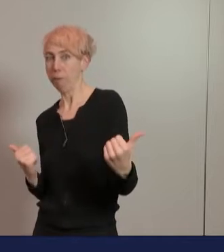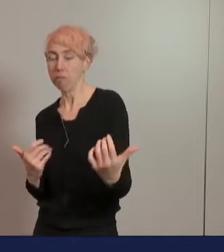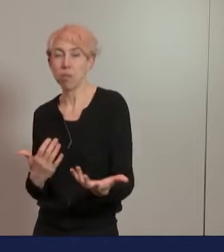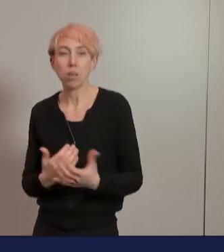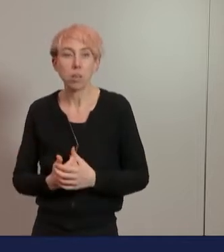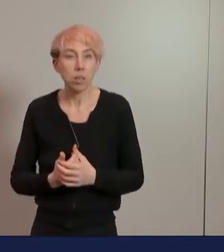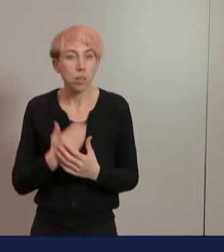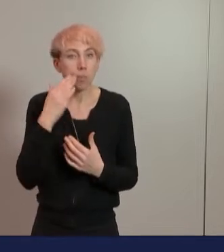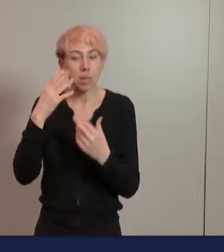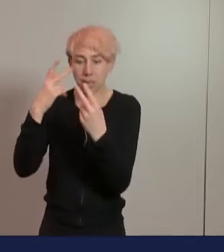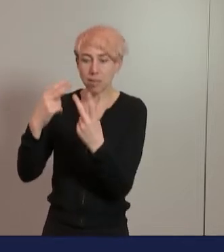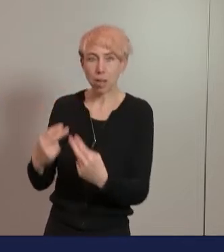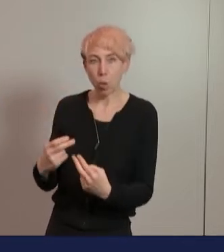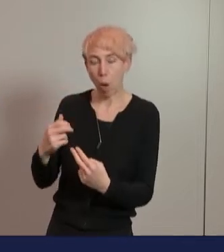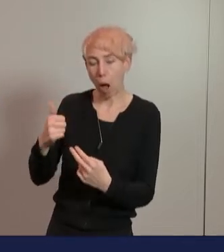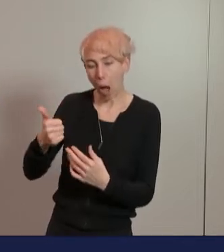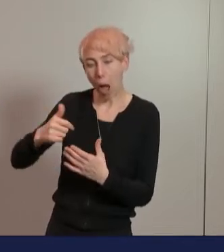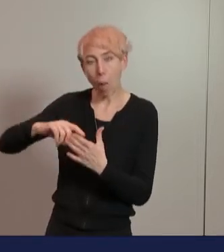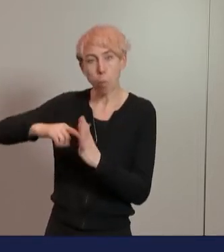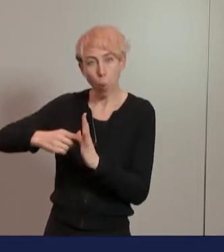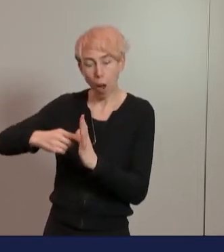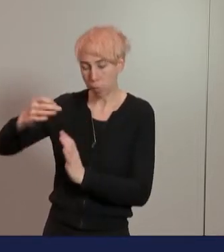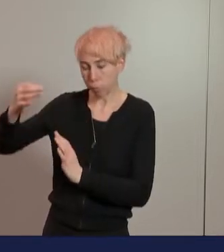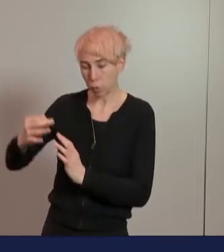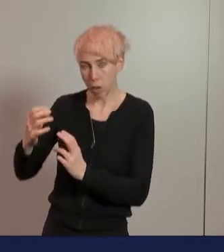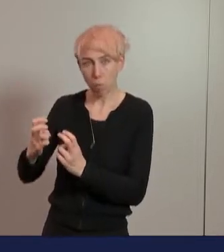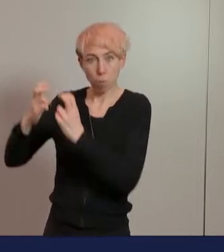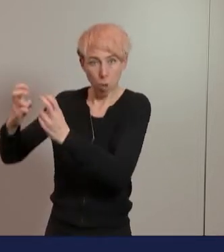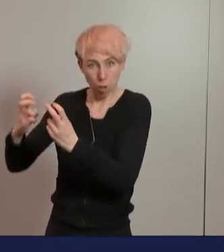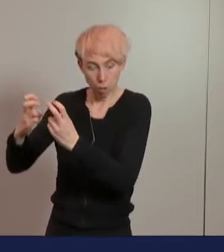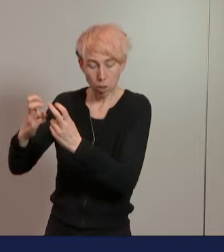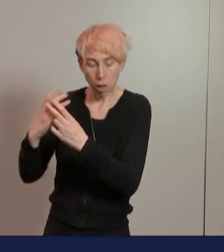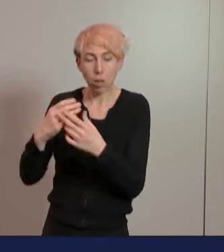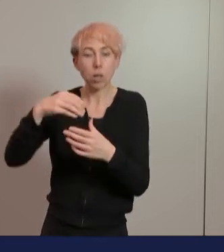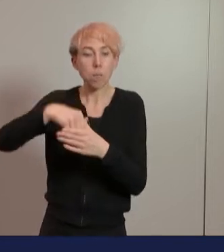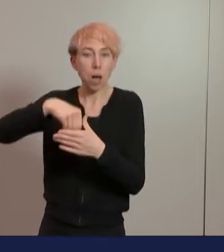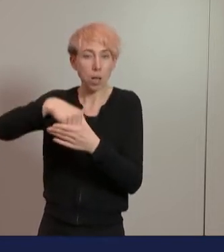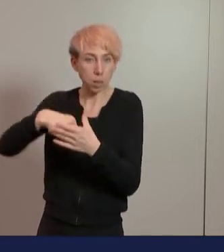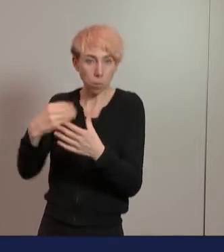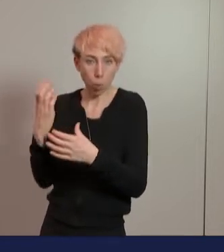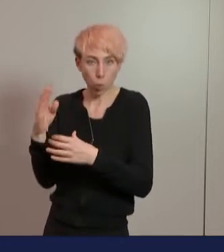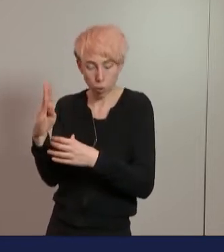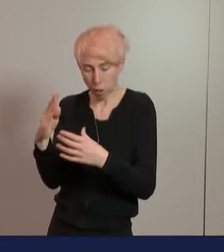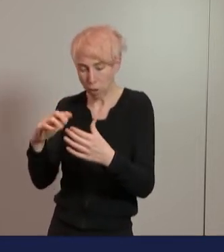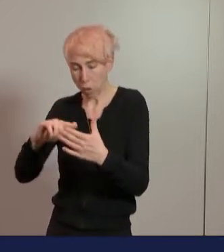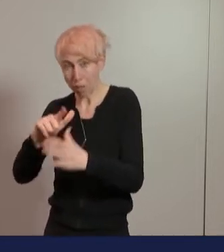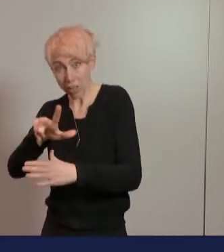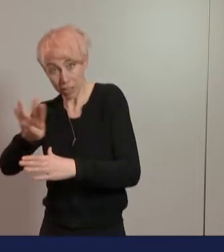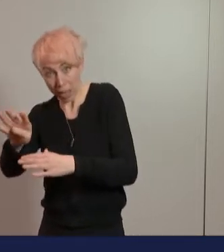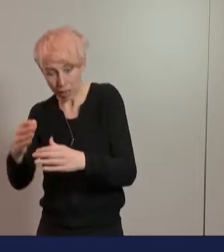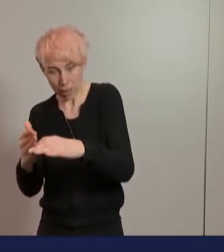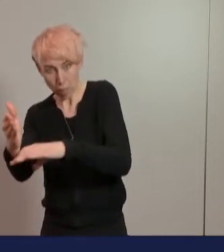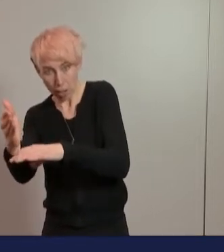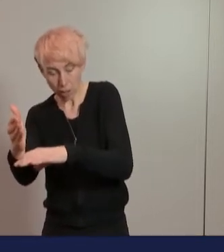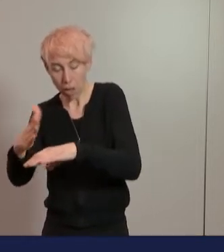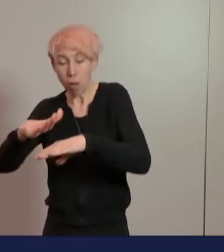Dans un scénario de hausse d'un point de la fiscalité, le taux d'épargne brute ne passerait sous la barre des 11% qu'en 2024. Il resterait au-dessus du seuil d'alerte